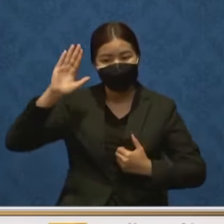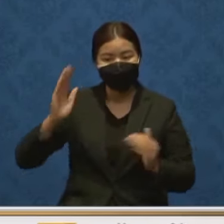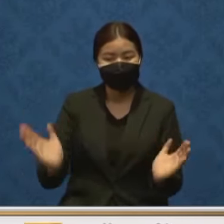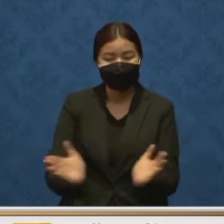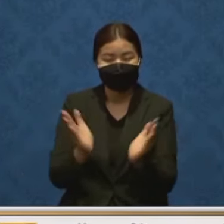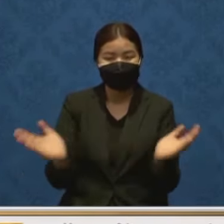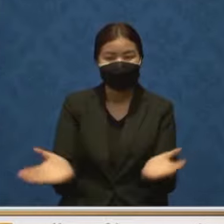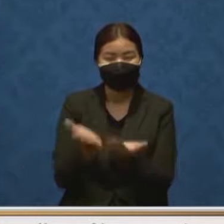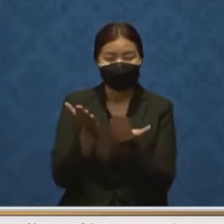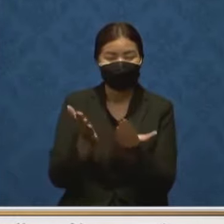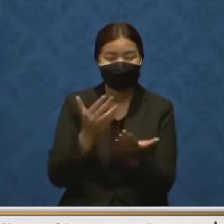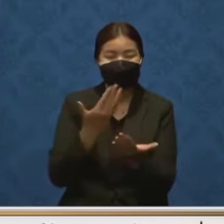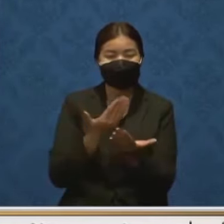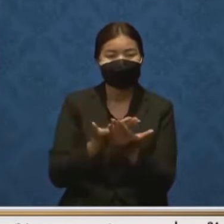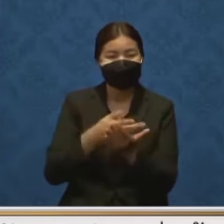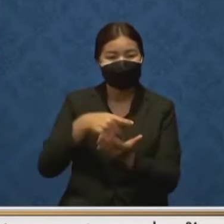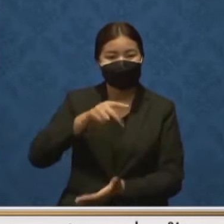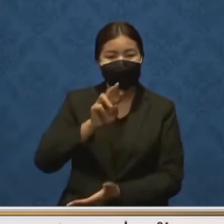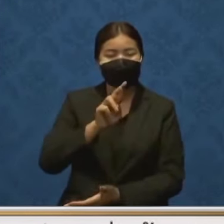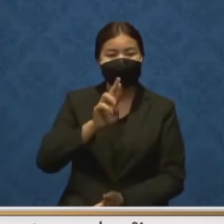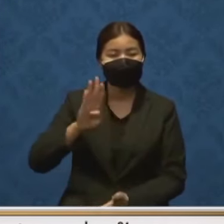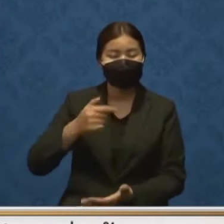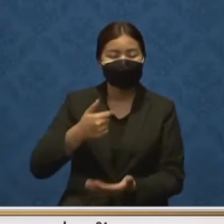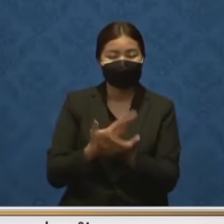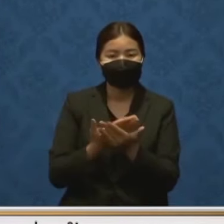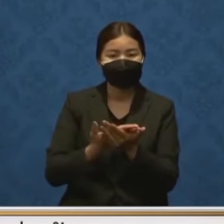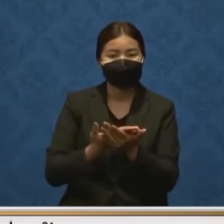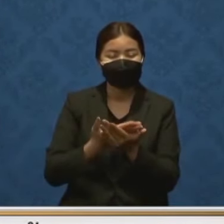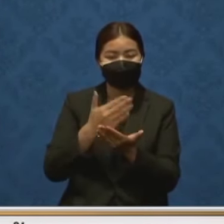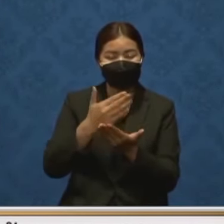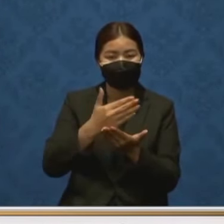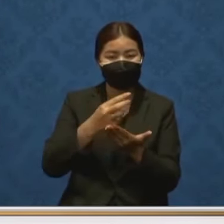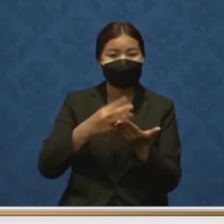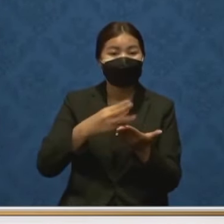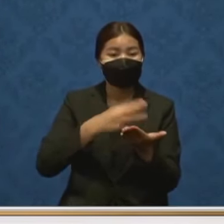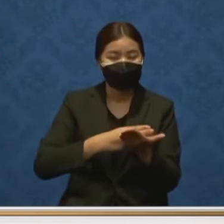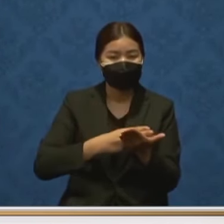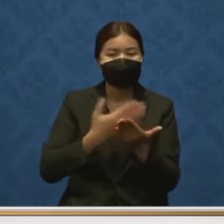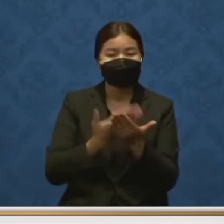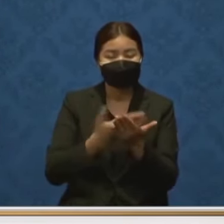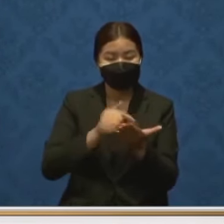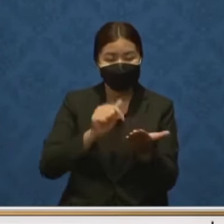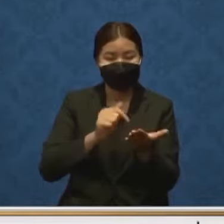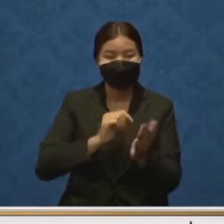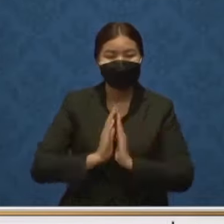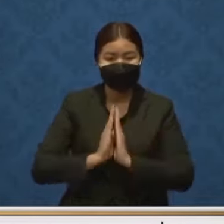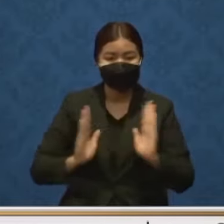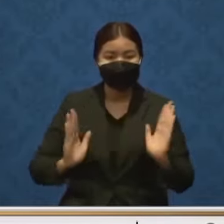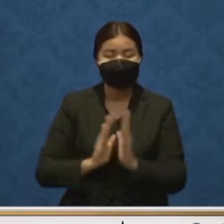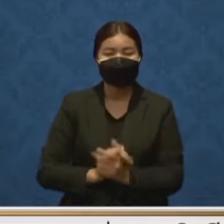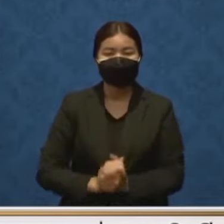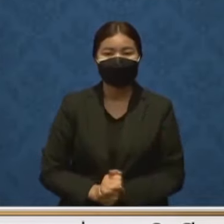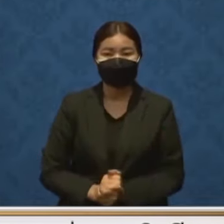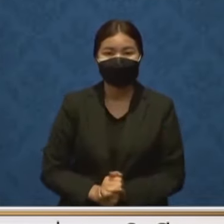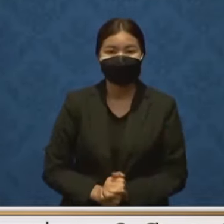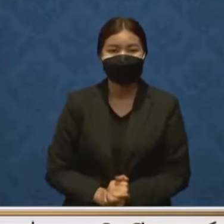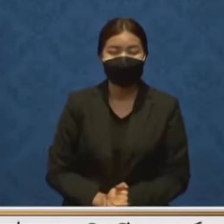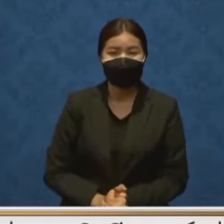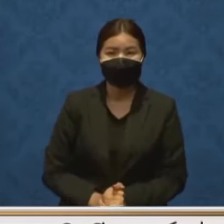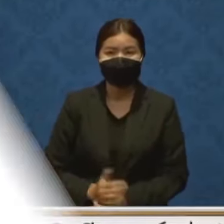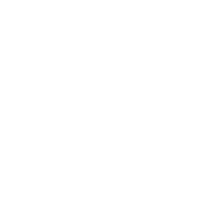วาระว่าประมาณในวาระหนึ่งนี้ได้ค่ะด้วยเหตุผลทั้งหมดที่กล่าวไปแล้วขอบคุณมากค่ะครับต่อไปคุณเก่งศัพท์ไฟสี